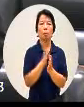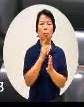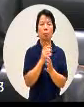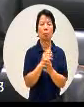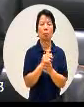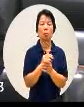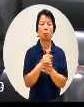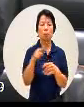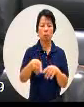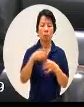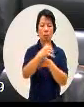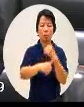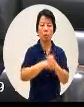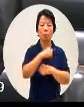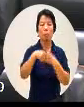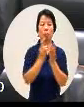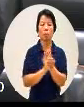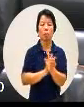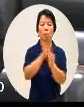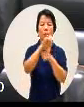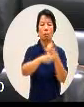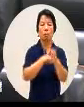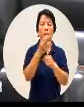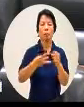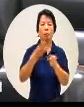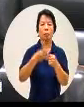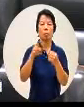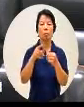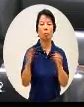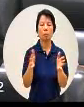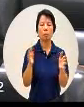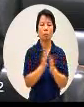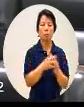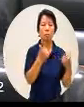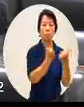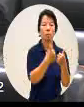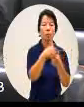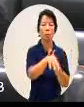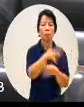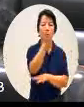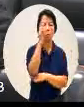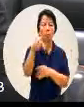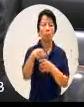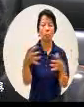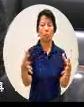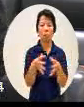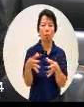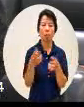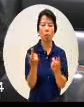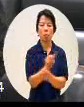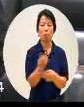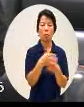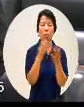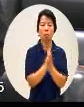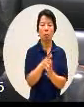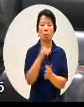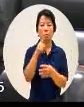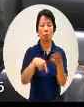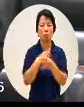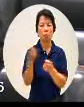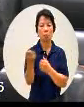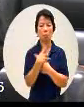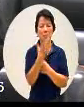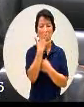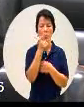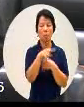然後這個活動我推動了三年但是市政府跟市議會有一件事都不敢告訴我就是